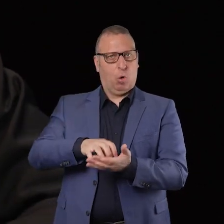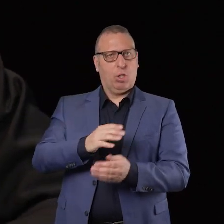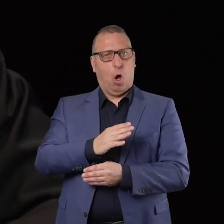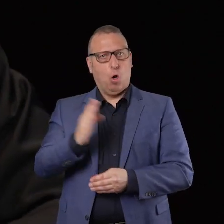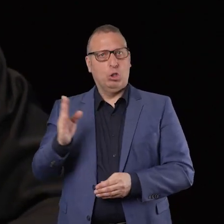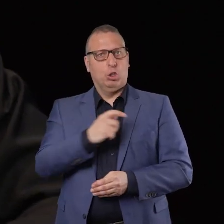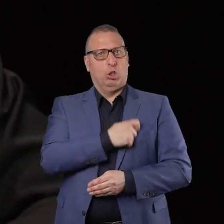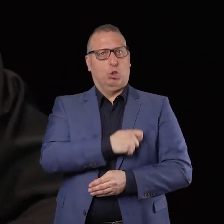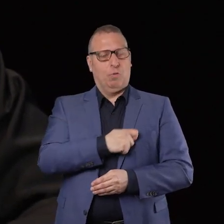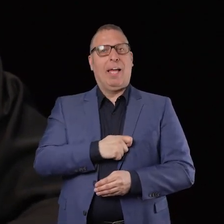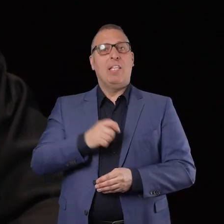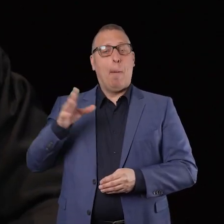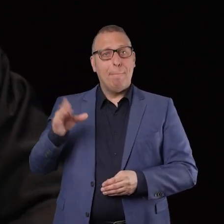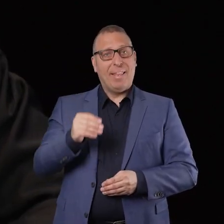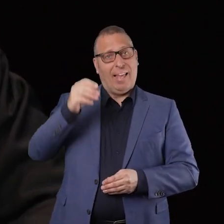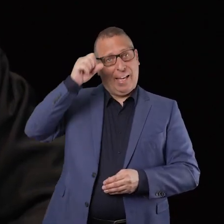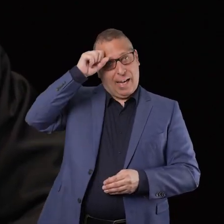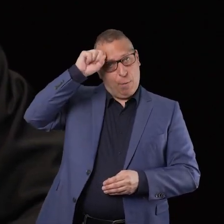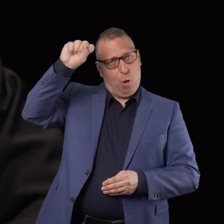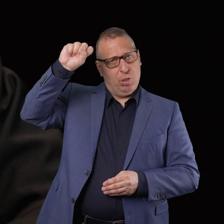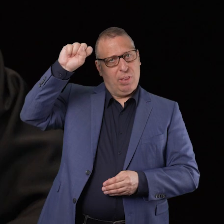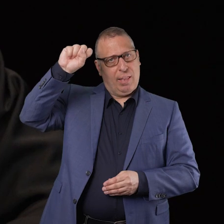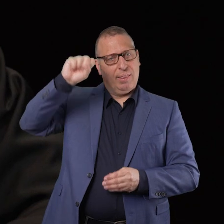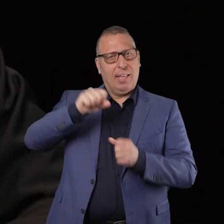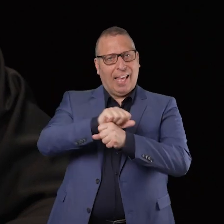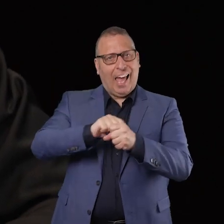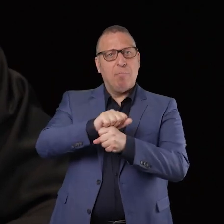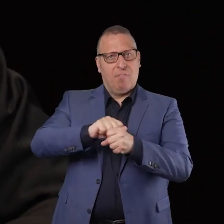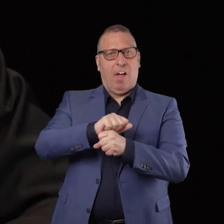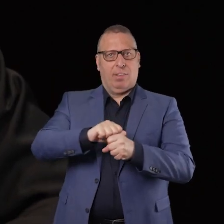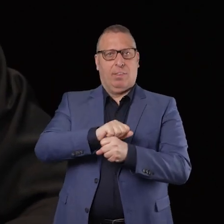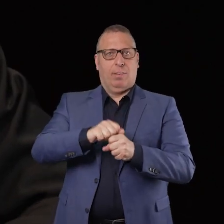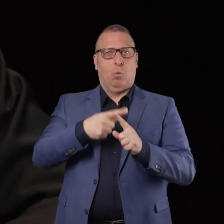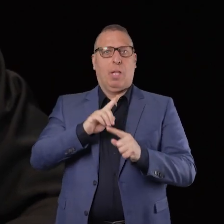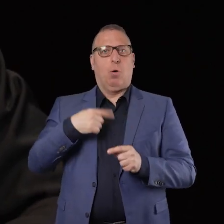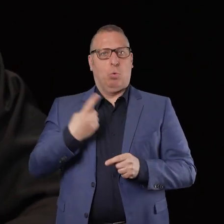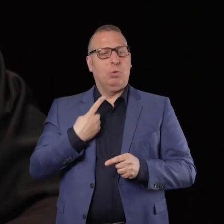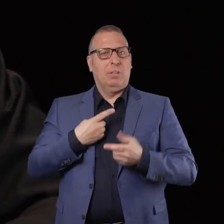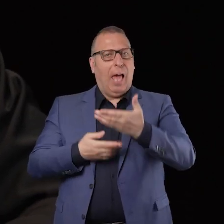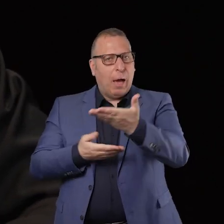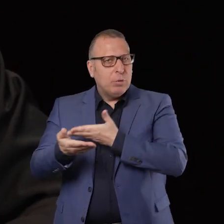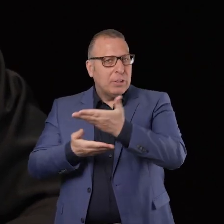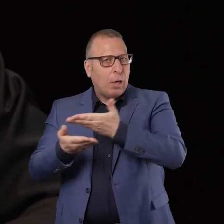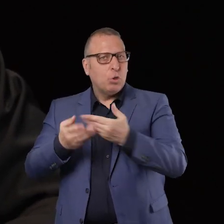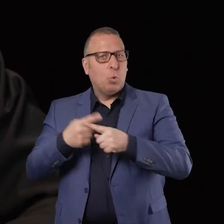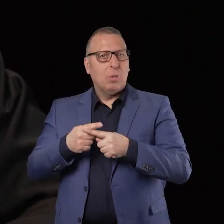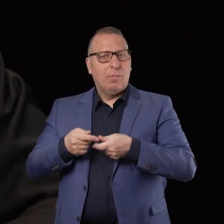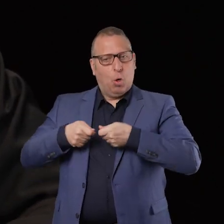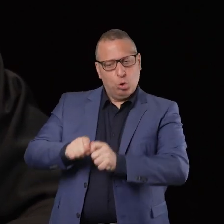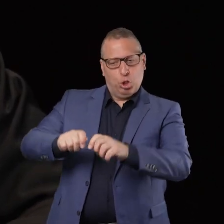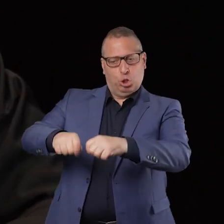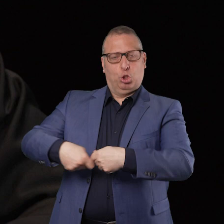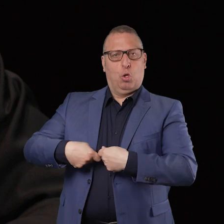Bildungsstandort Ostschweiz, inklusive Graubünden, kämpfen und uns auch austauschen und